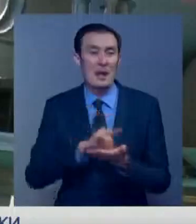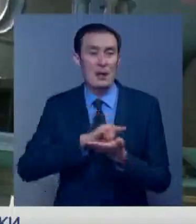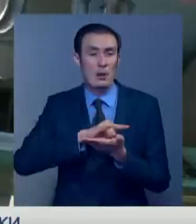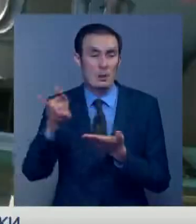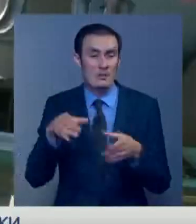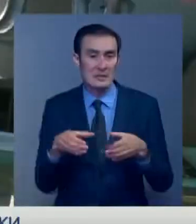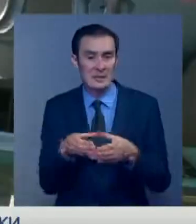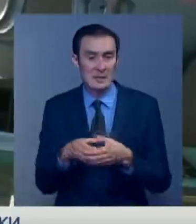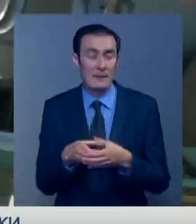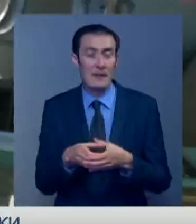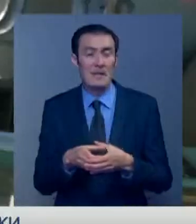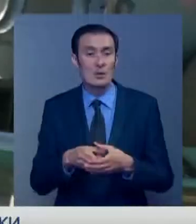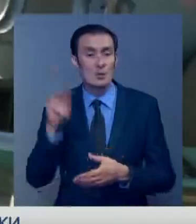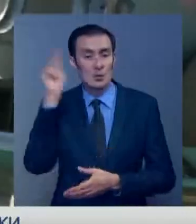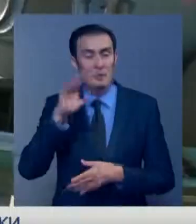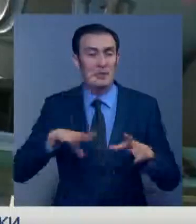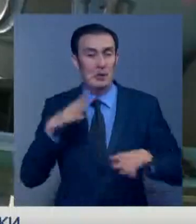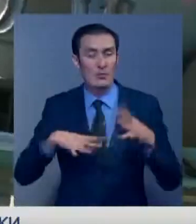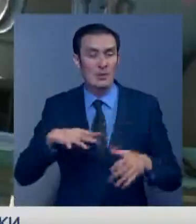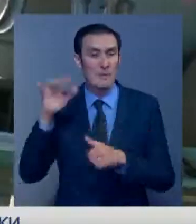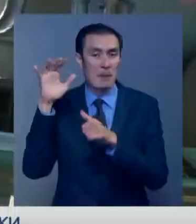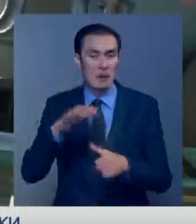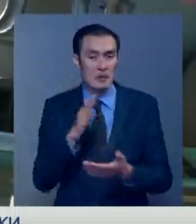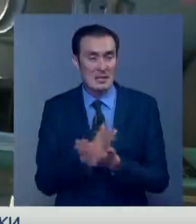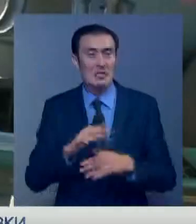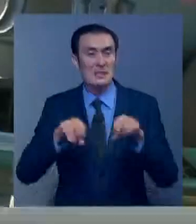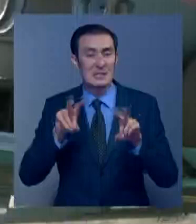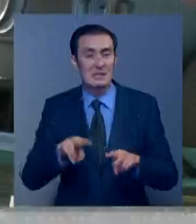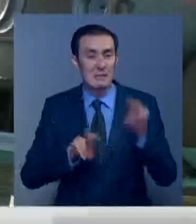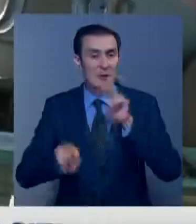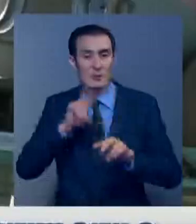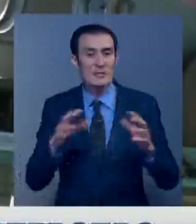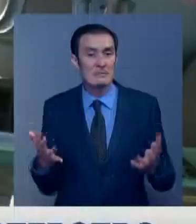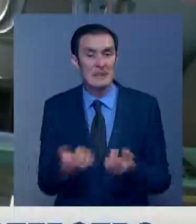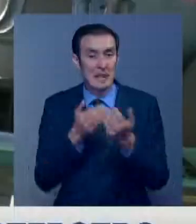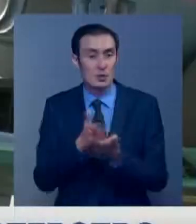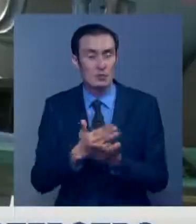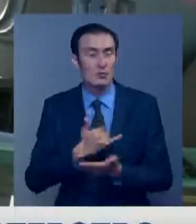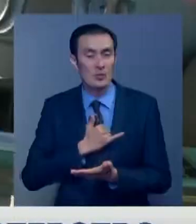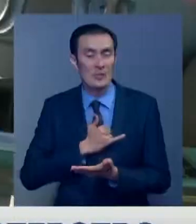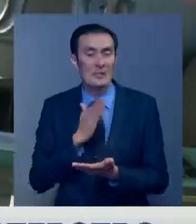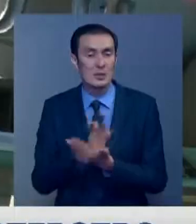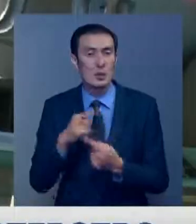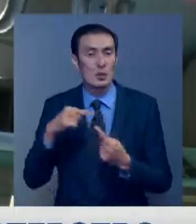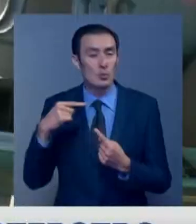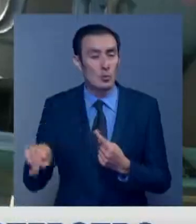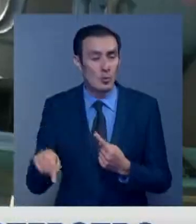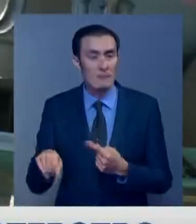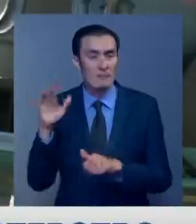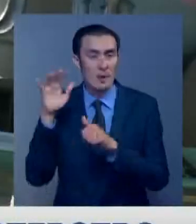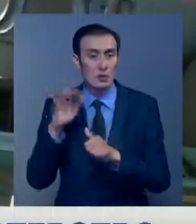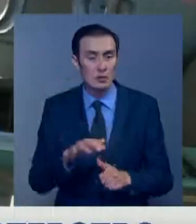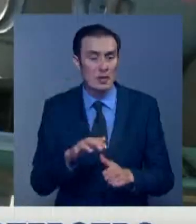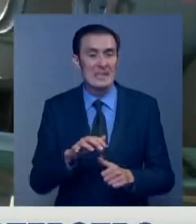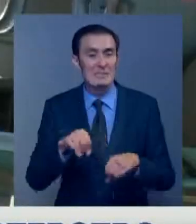вот D-15U учебно-тренировочные парашюты. Для специалистов поисково-спасательных служб у нас парашютная